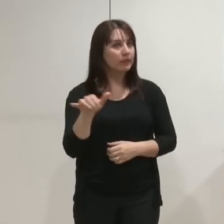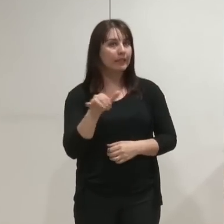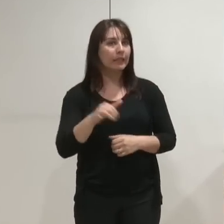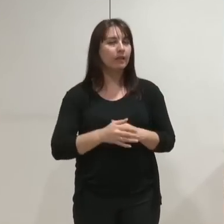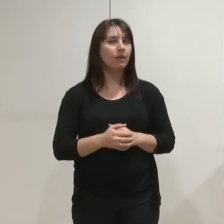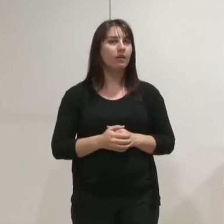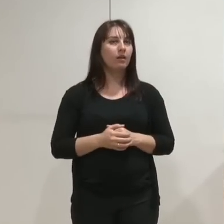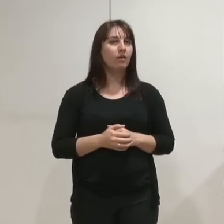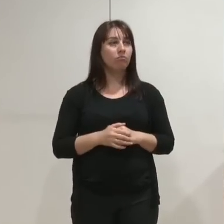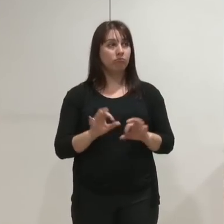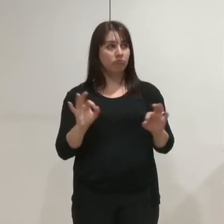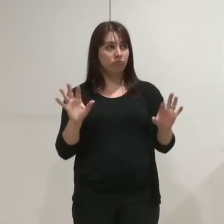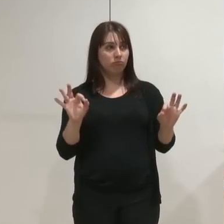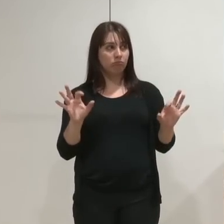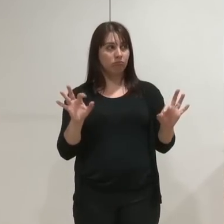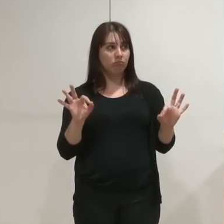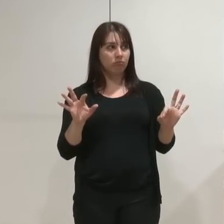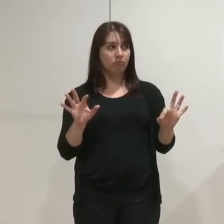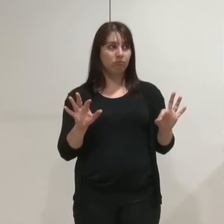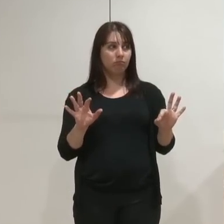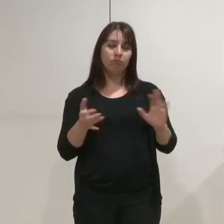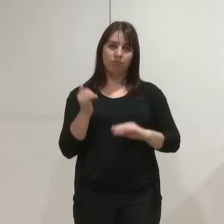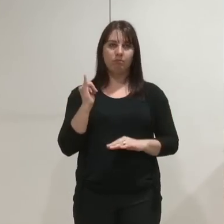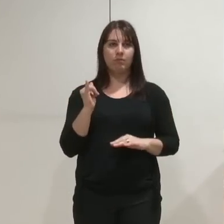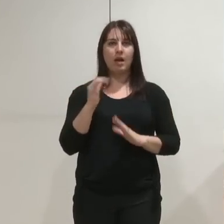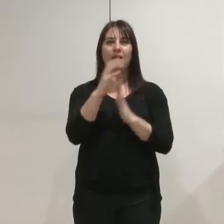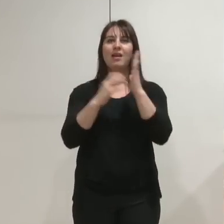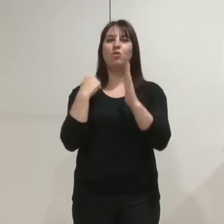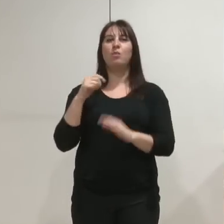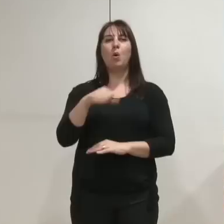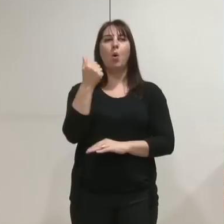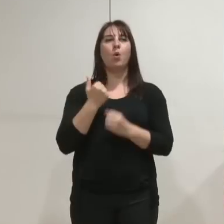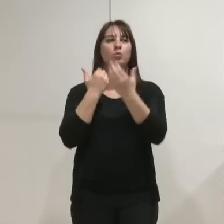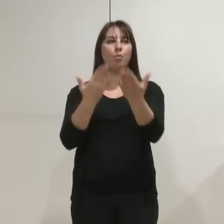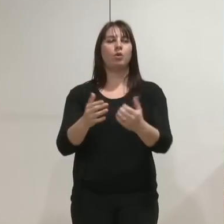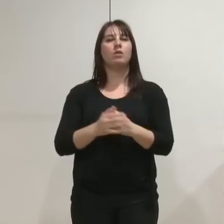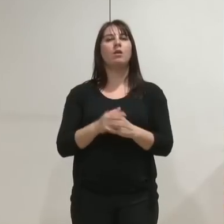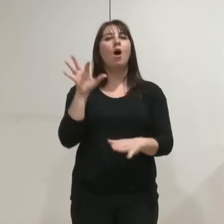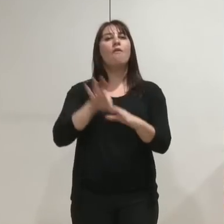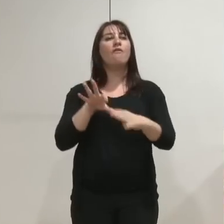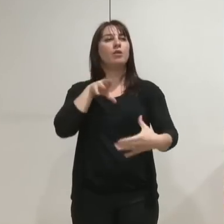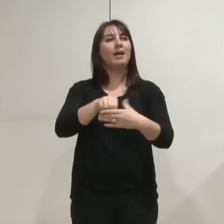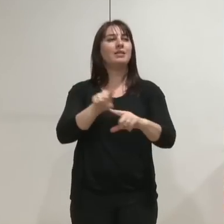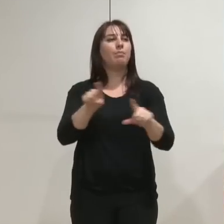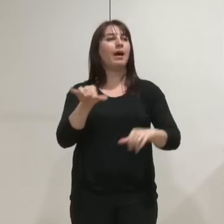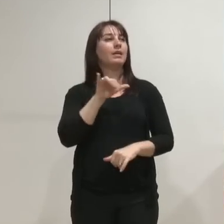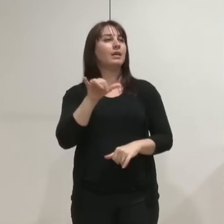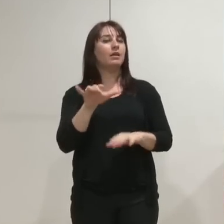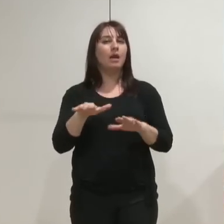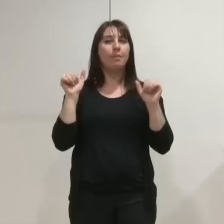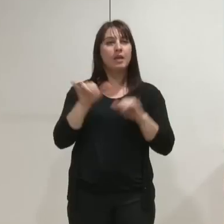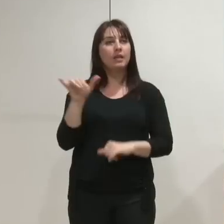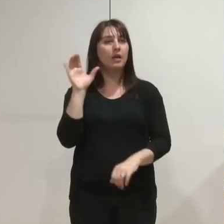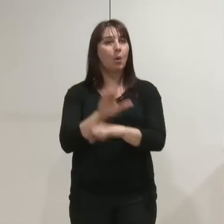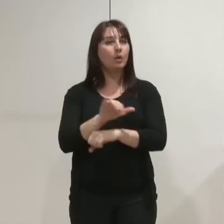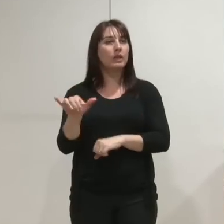interventions non allez je mets cette délibération numéro 11 au voie qui ne prend pas part au vote qui s'abstient qui